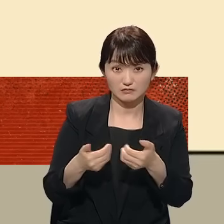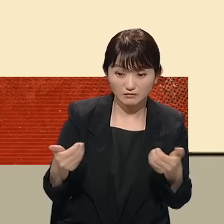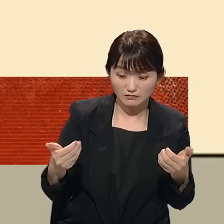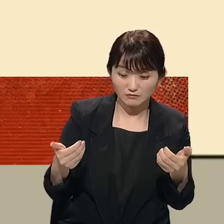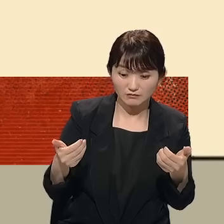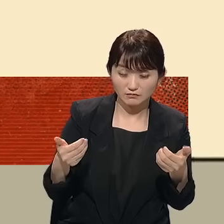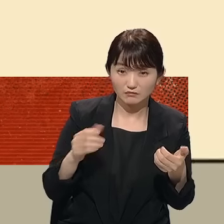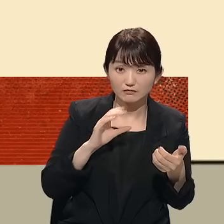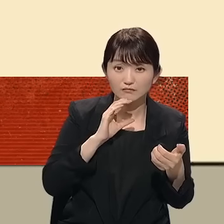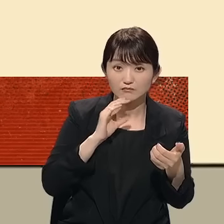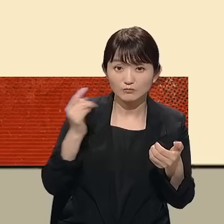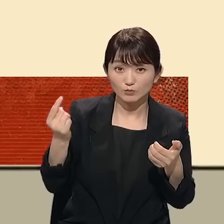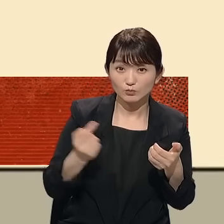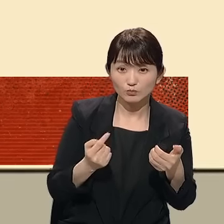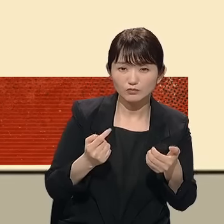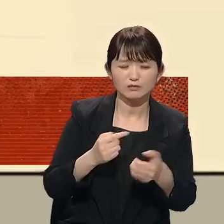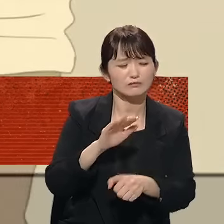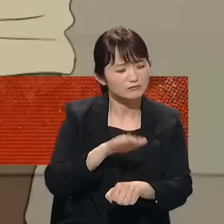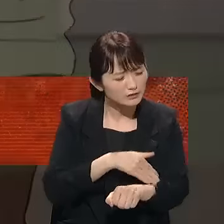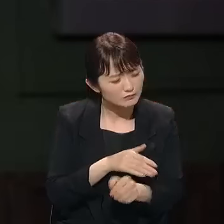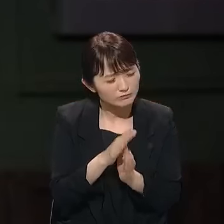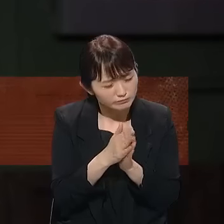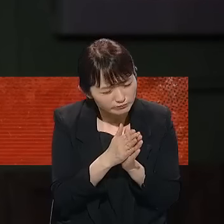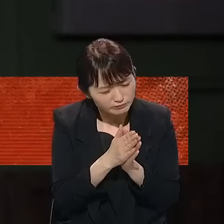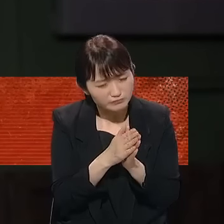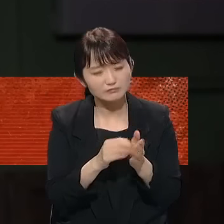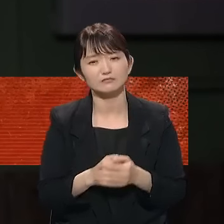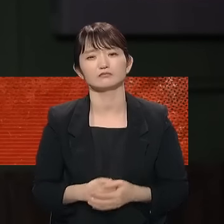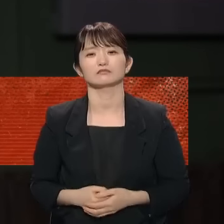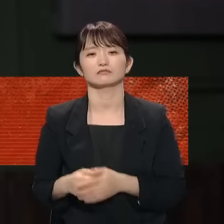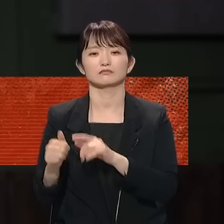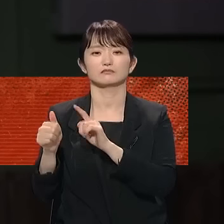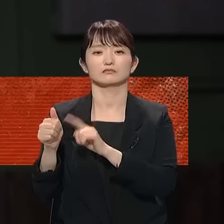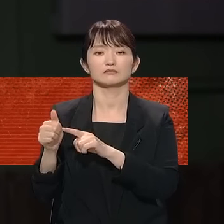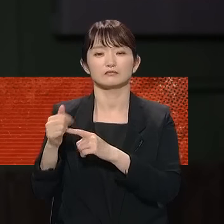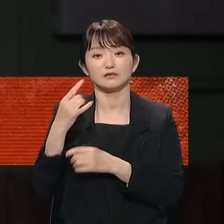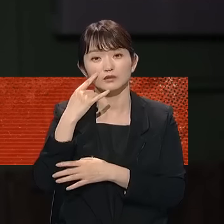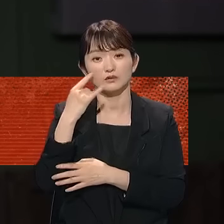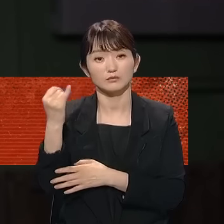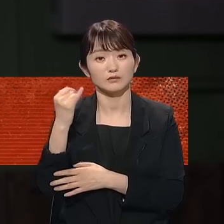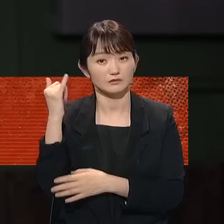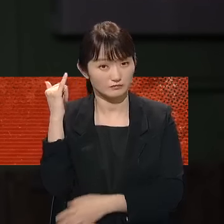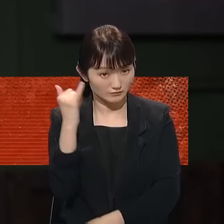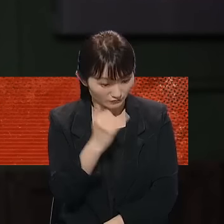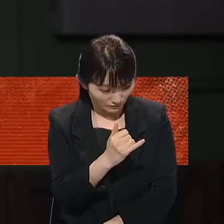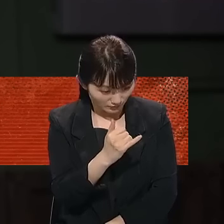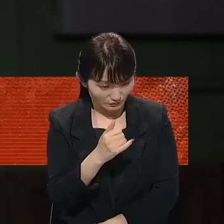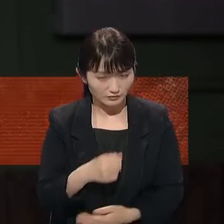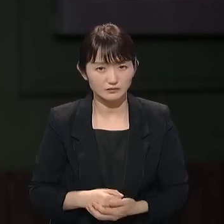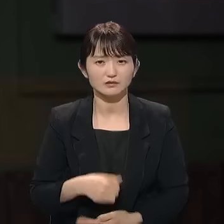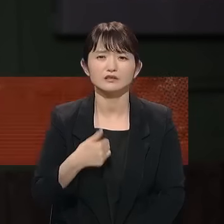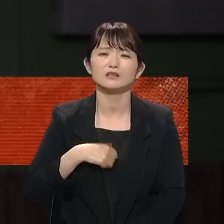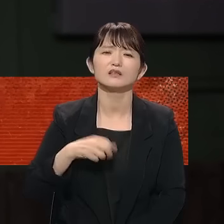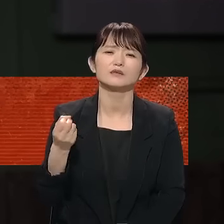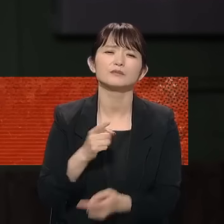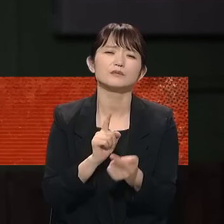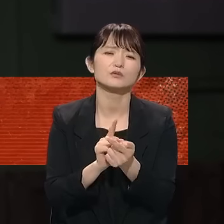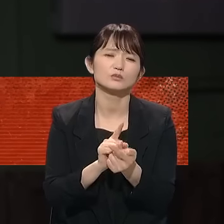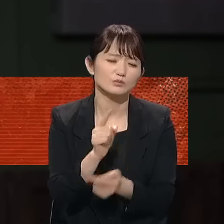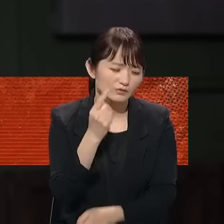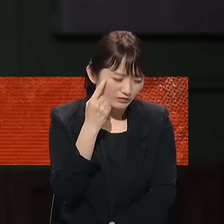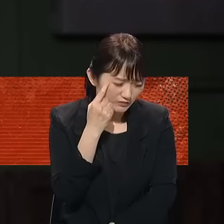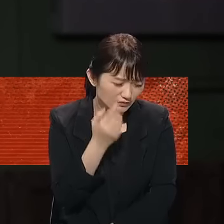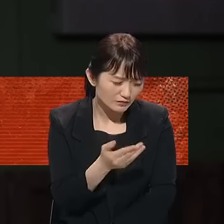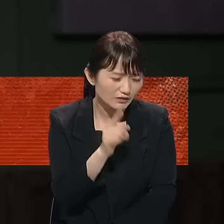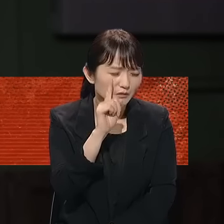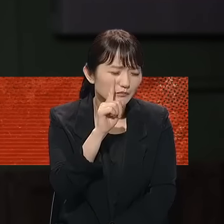했는데 카페로 찾아와서는 잘못했다고 하고 전 남자친구의 어머니에게서도 전화가 왔습니다. 아들과 다시 만나면 어떻겠냐,